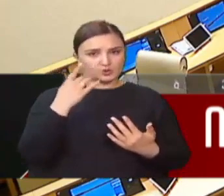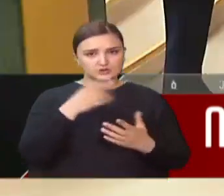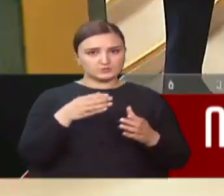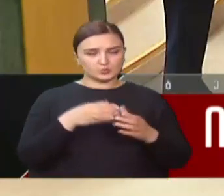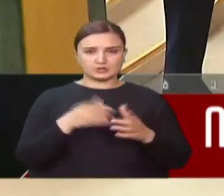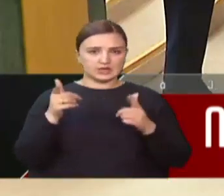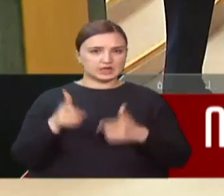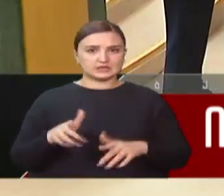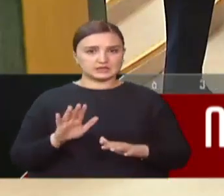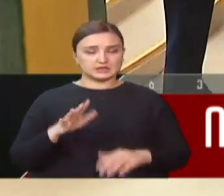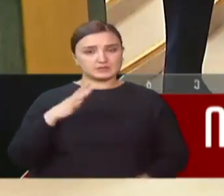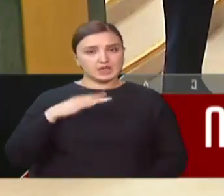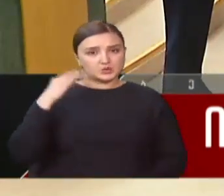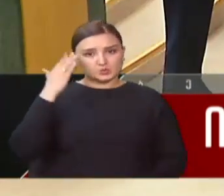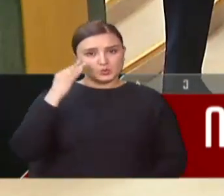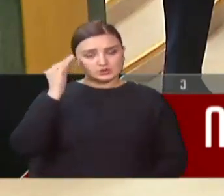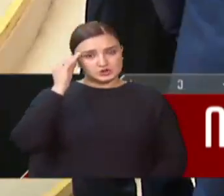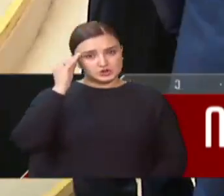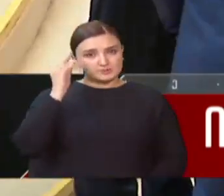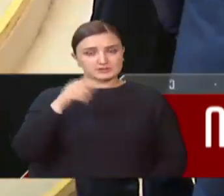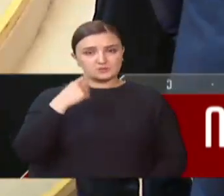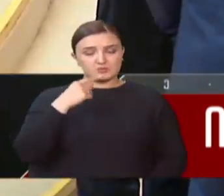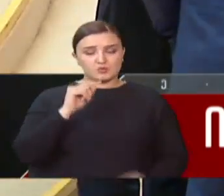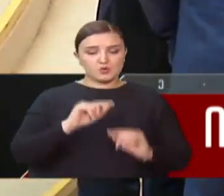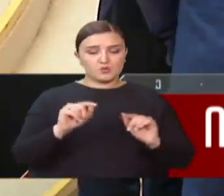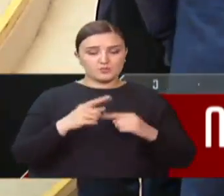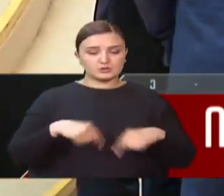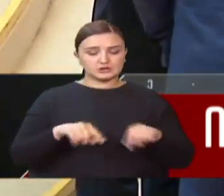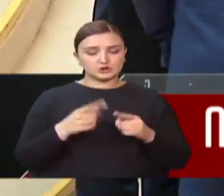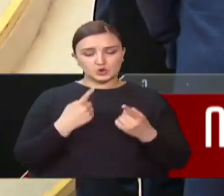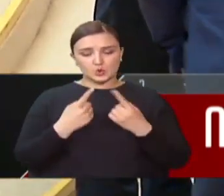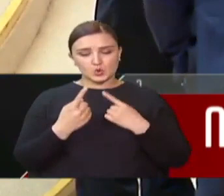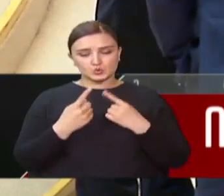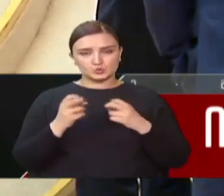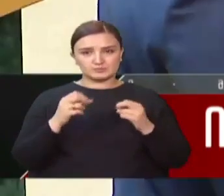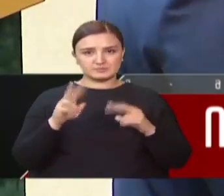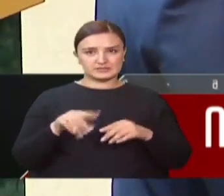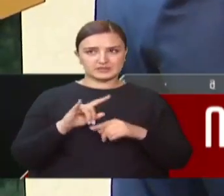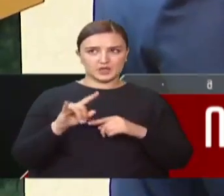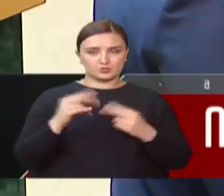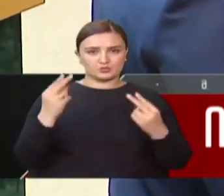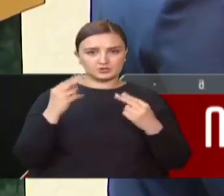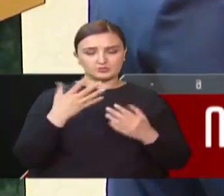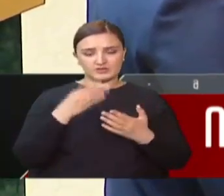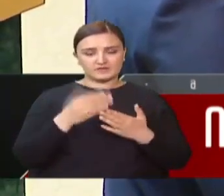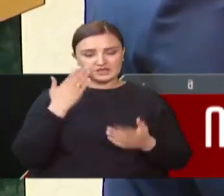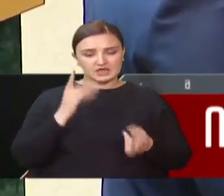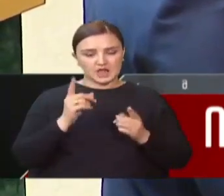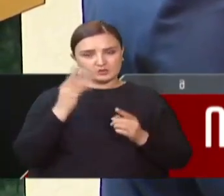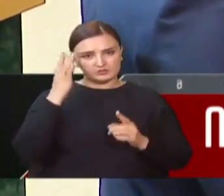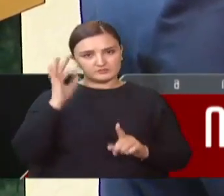გუნდი არ დათანხმდა. ქართული ოცნების შეფასებით ოპოზიცია კონსულტაციების იმიტაციას ქმნის, რადგან მათი რეალური